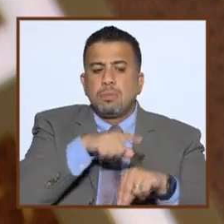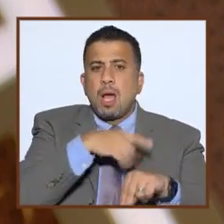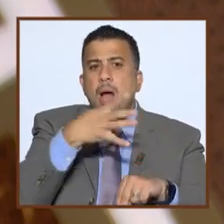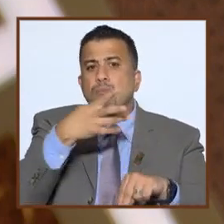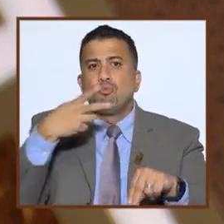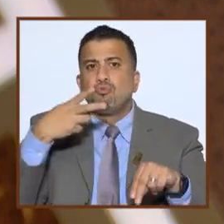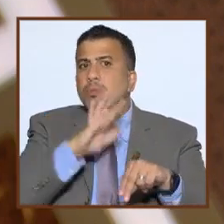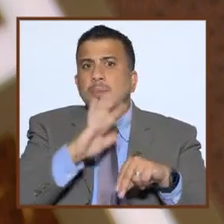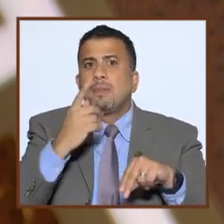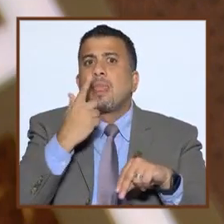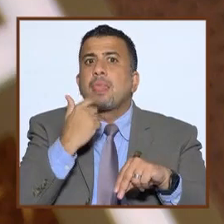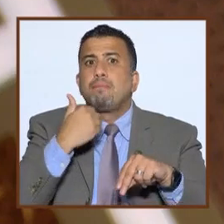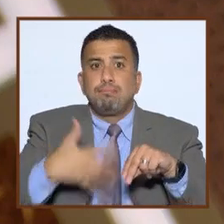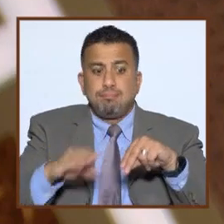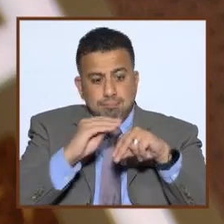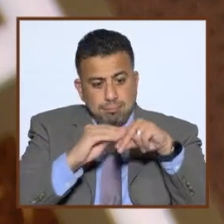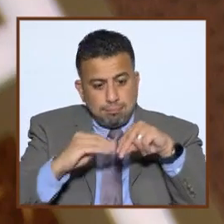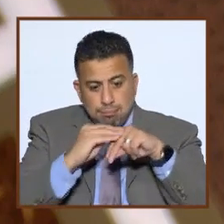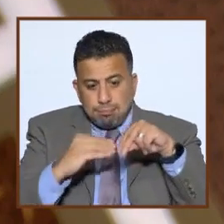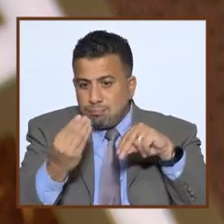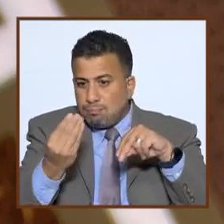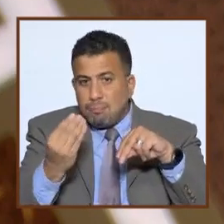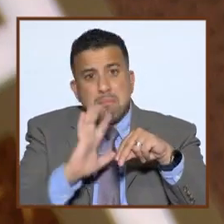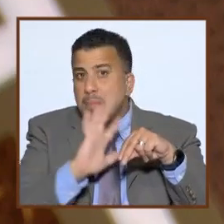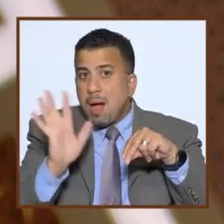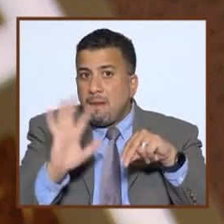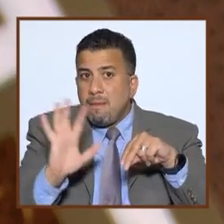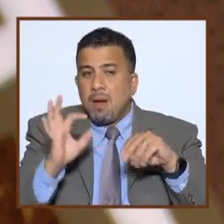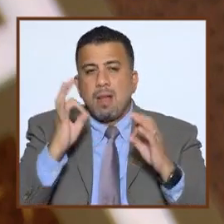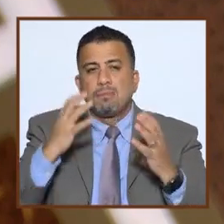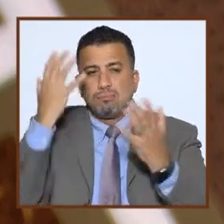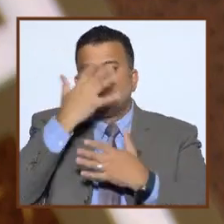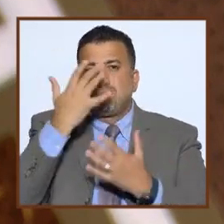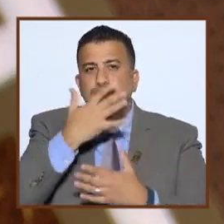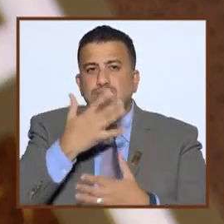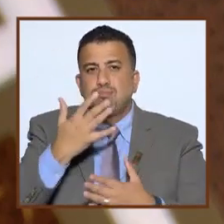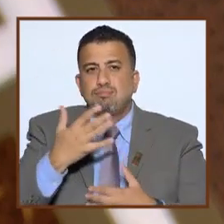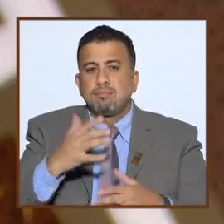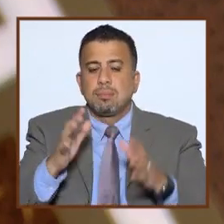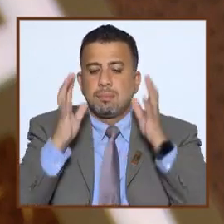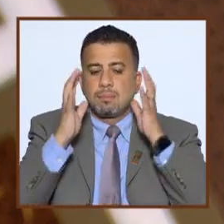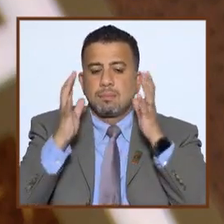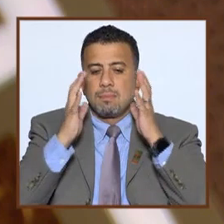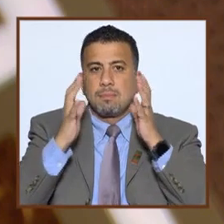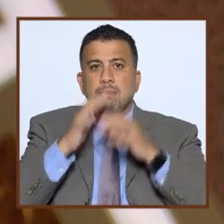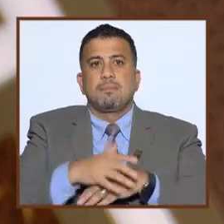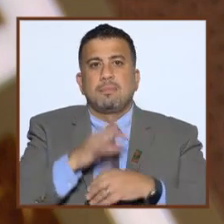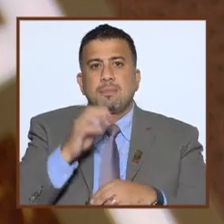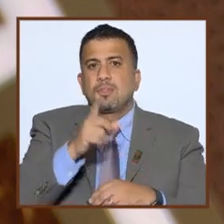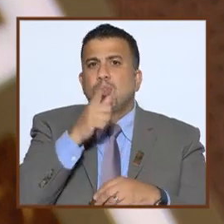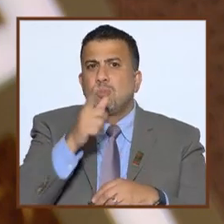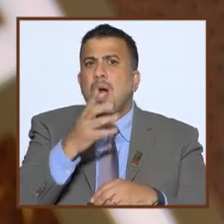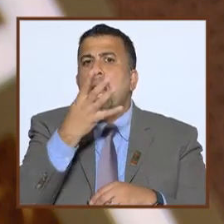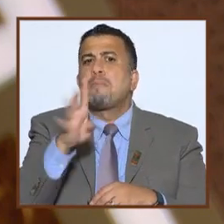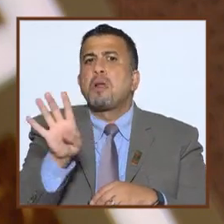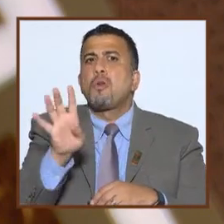يوم وليله تقريبا ما نزل شيء يجب عليها ان تغتسل وان تصلي ولا تنتظر الى 40 يوم كما يفعل